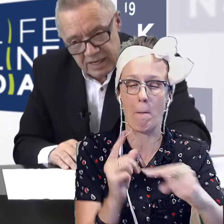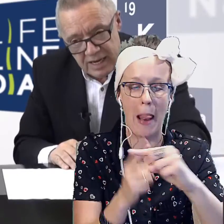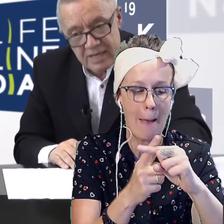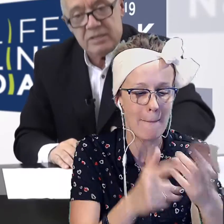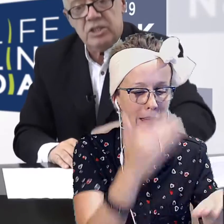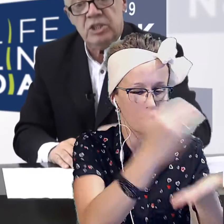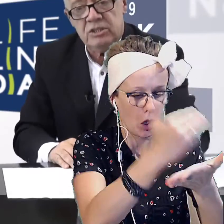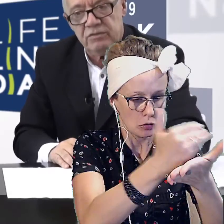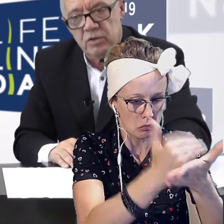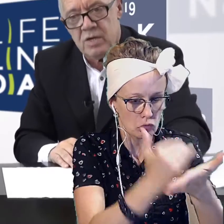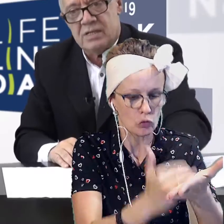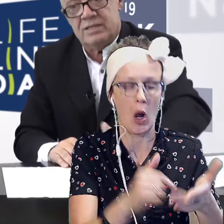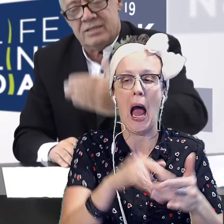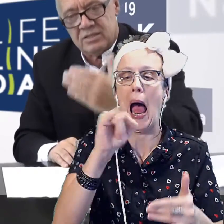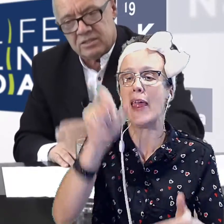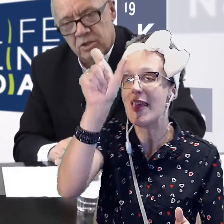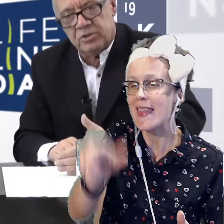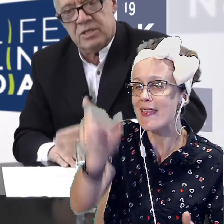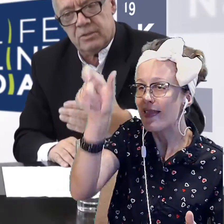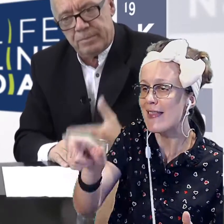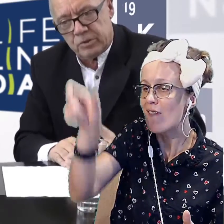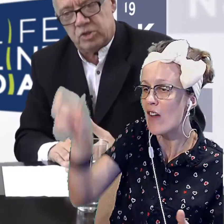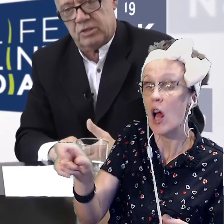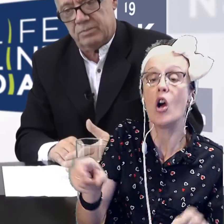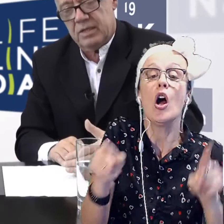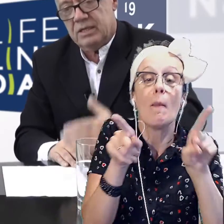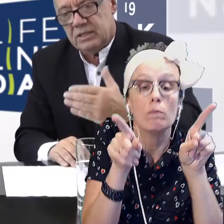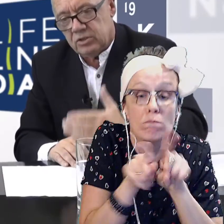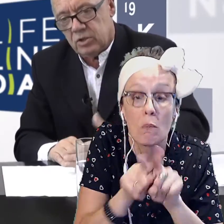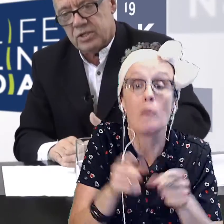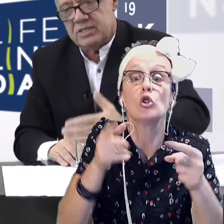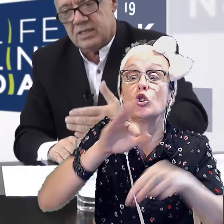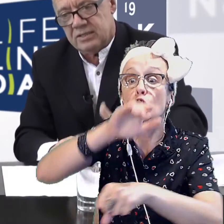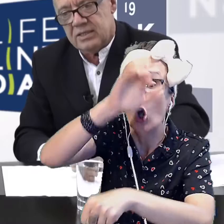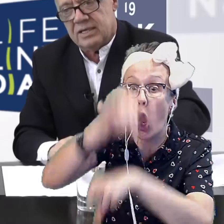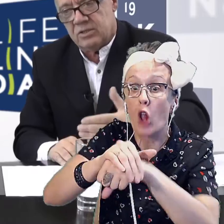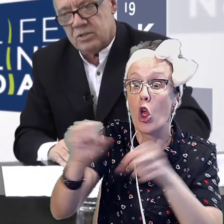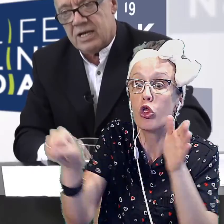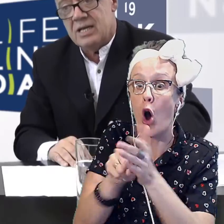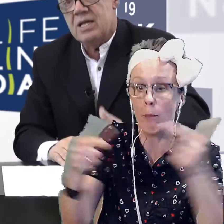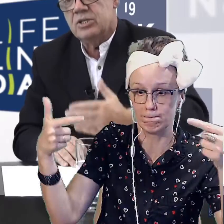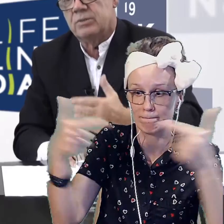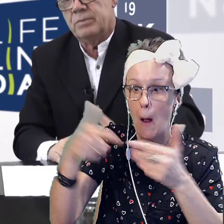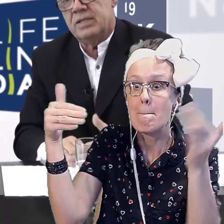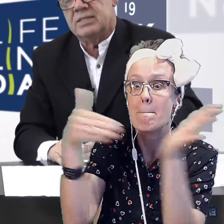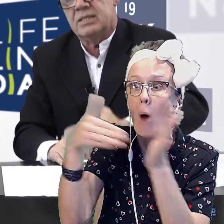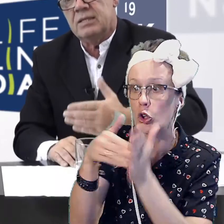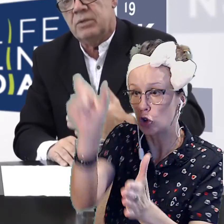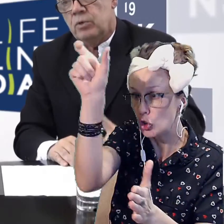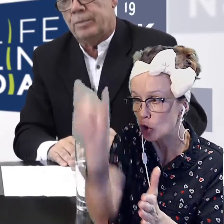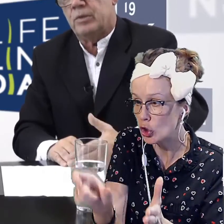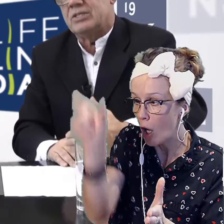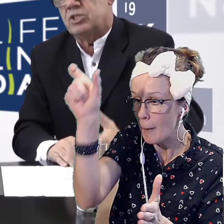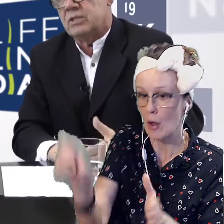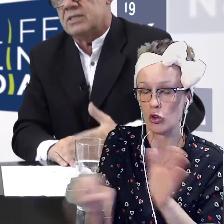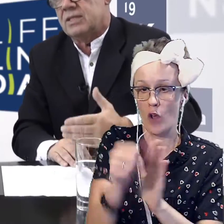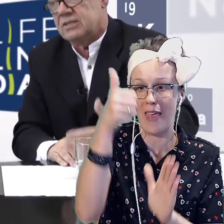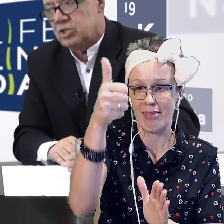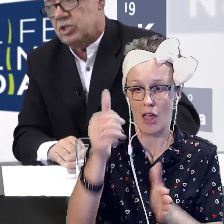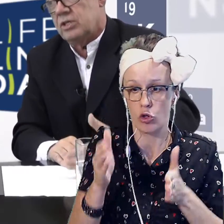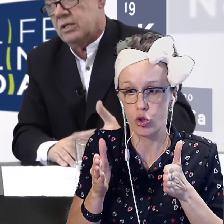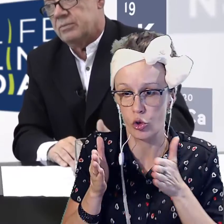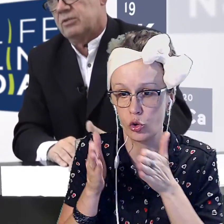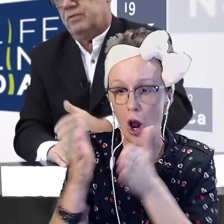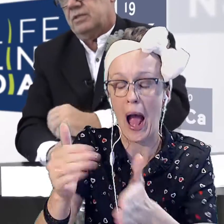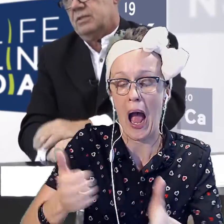a indywidualnie zgodnie do potrzeb i to jest jedyna droga żeby między nimi uporać się